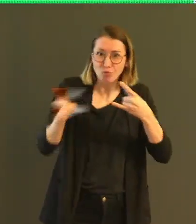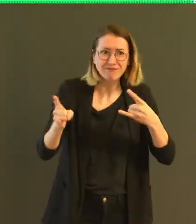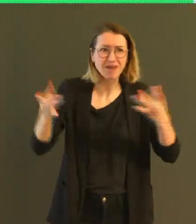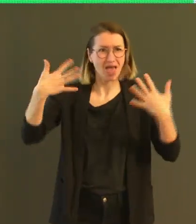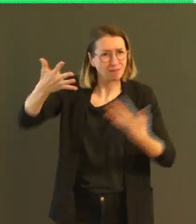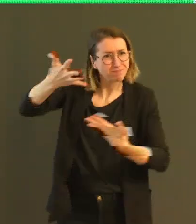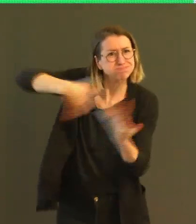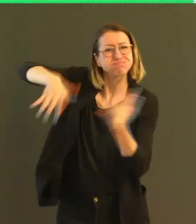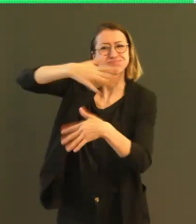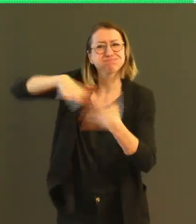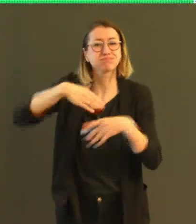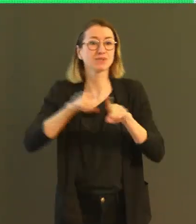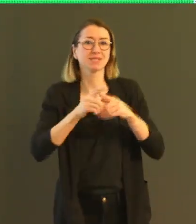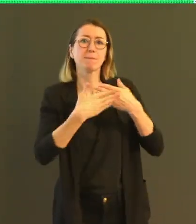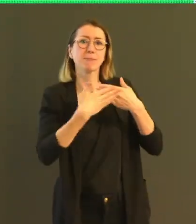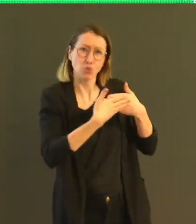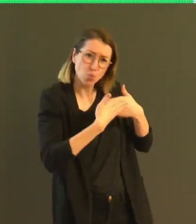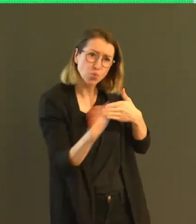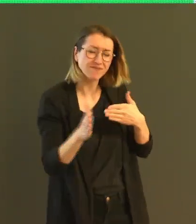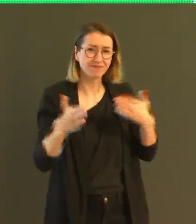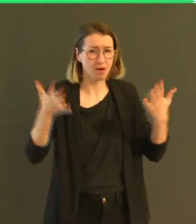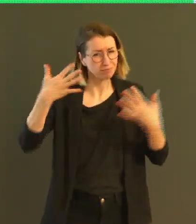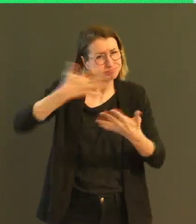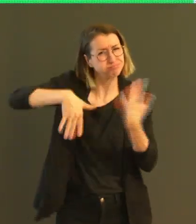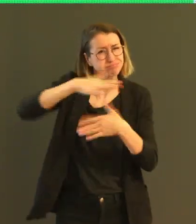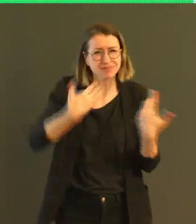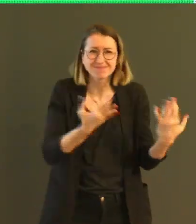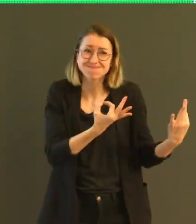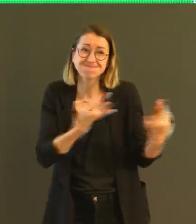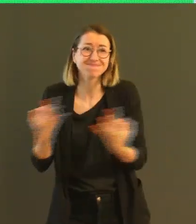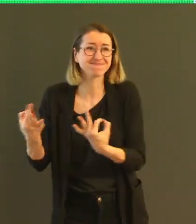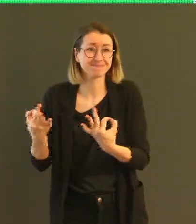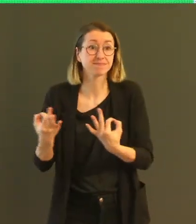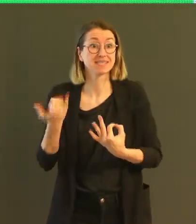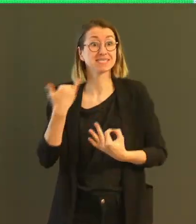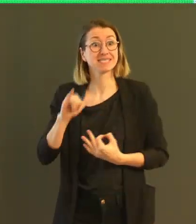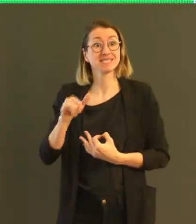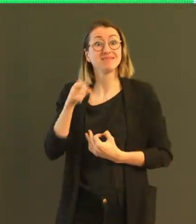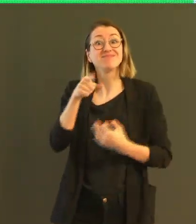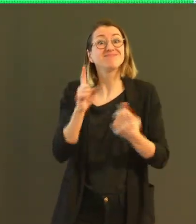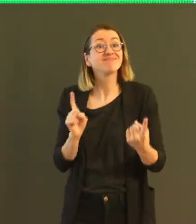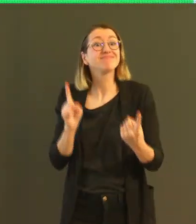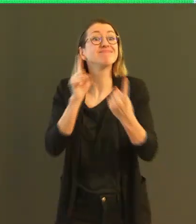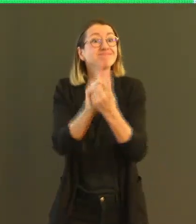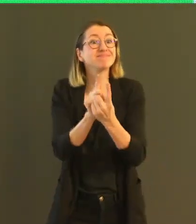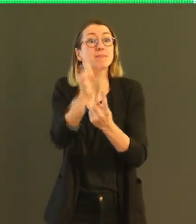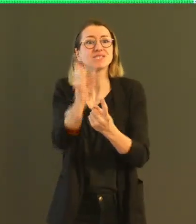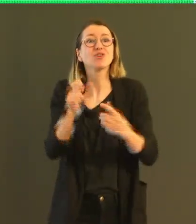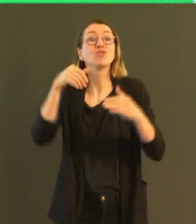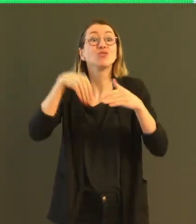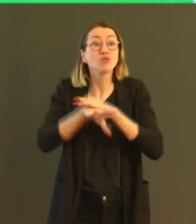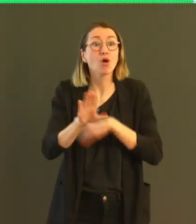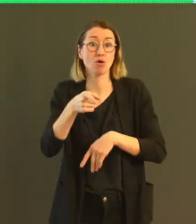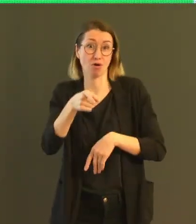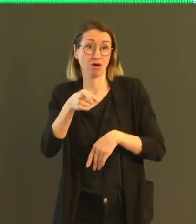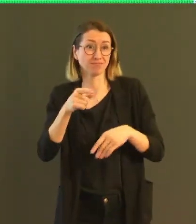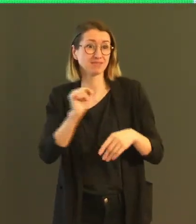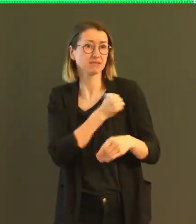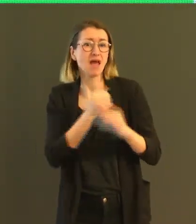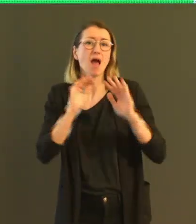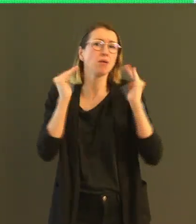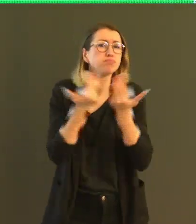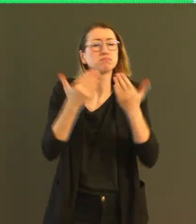pour tout le monde si nous rencontrons des gens essayons si c'est dans une pièce d'aérer cette pièce de